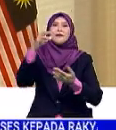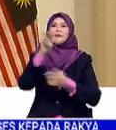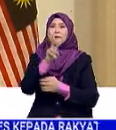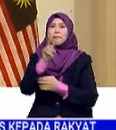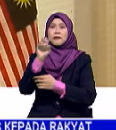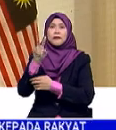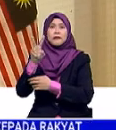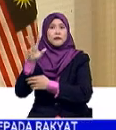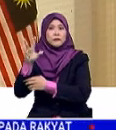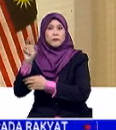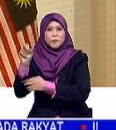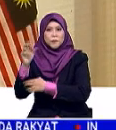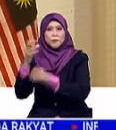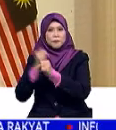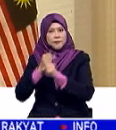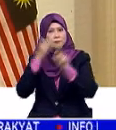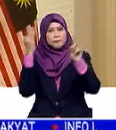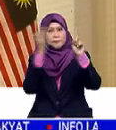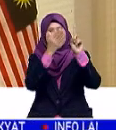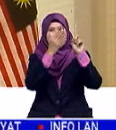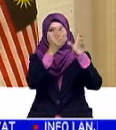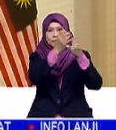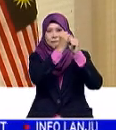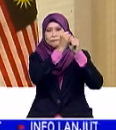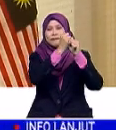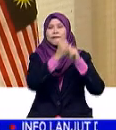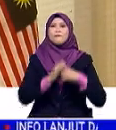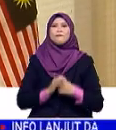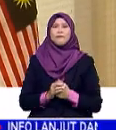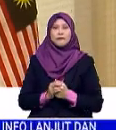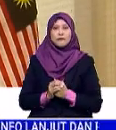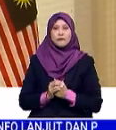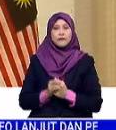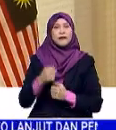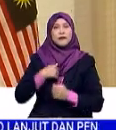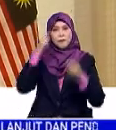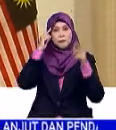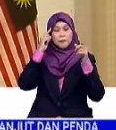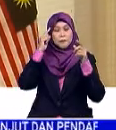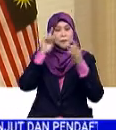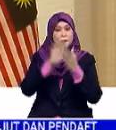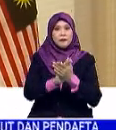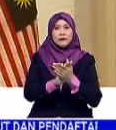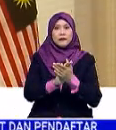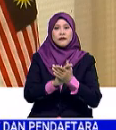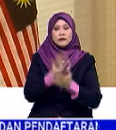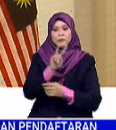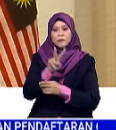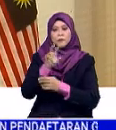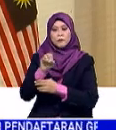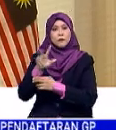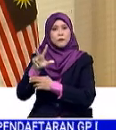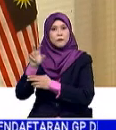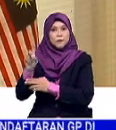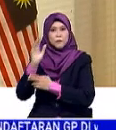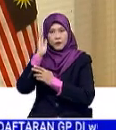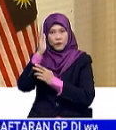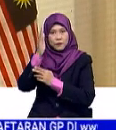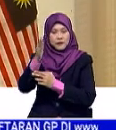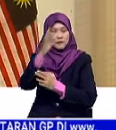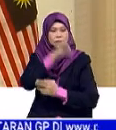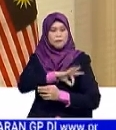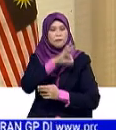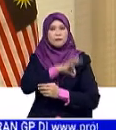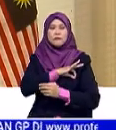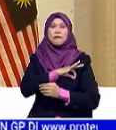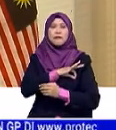2030 dapat dicapai. Saya percaya WKB 2030 ini akan memberikan manfaat